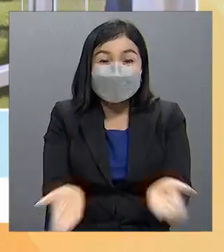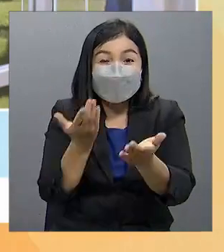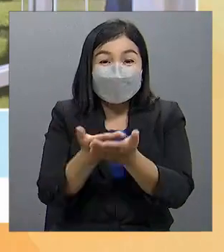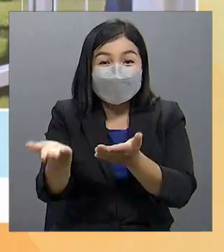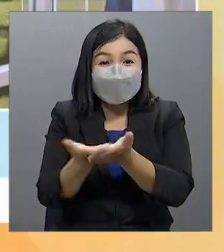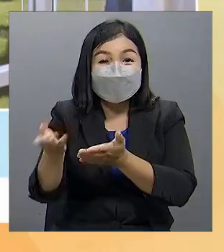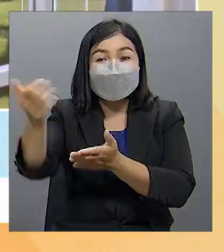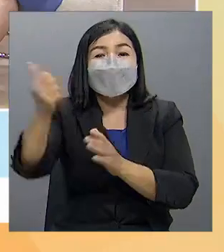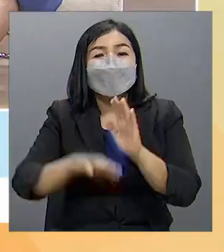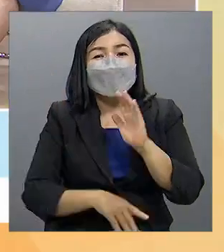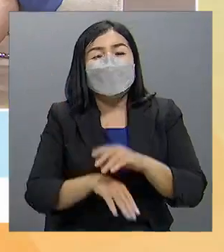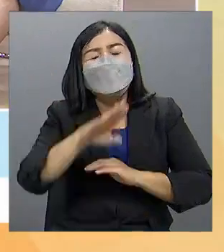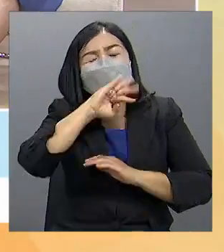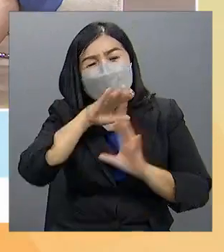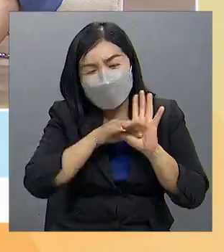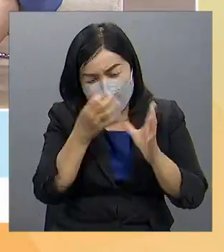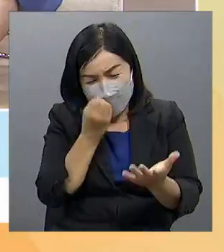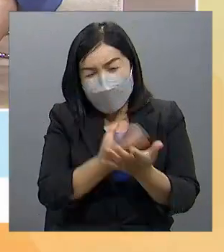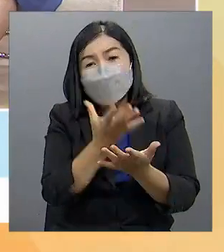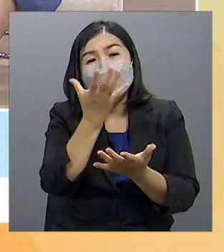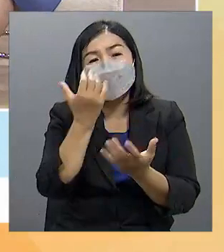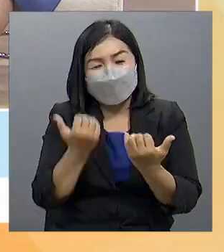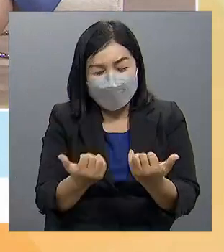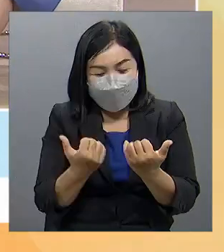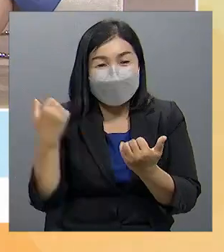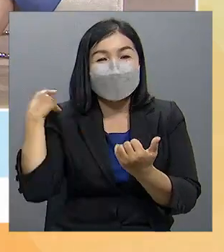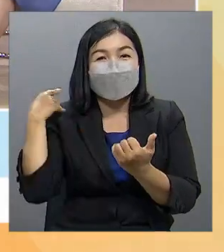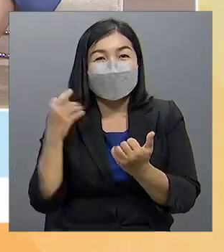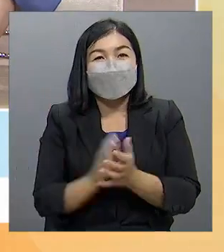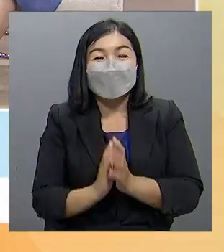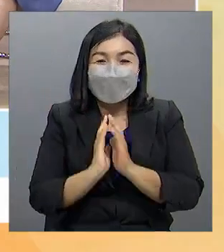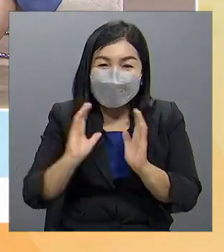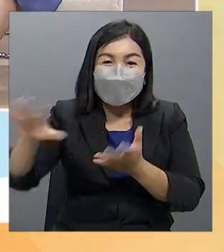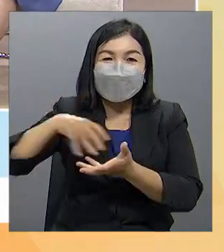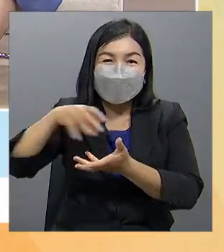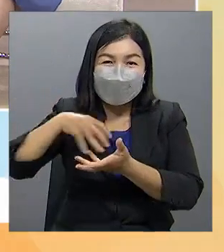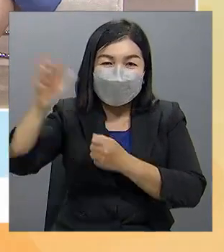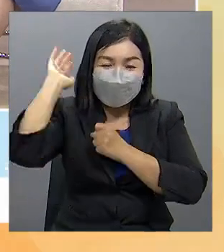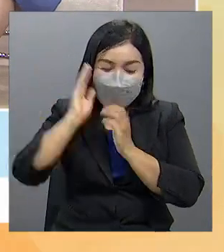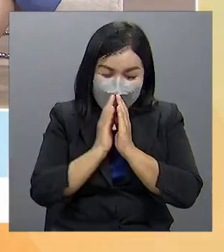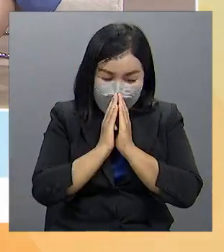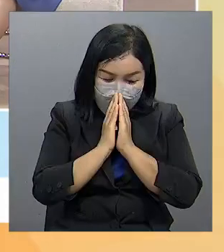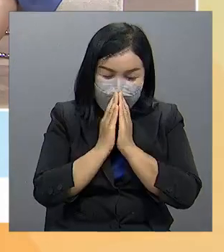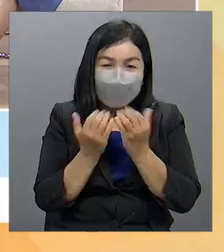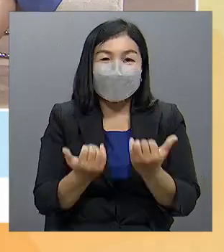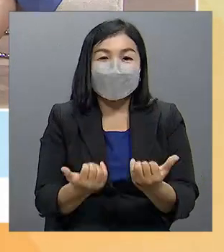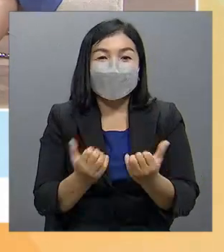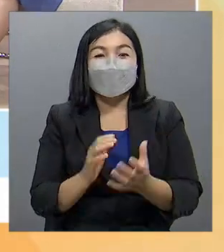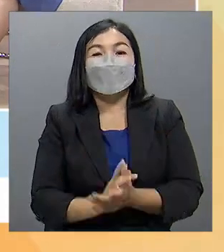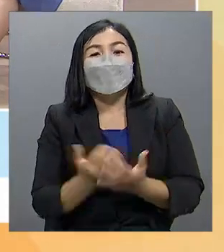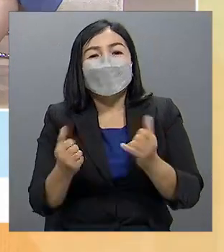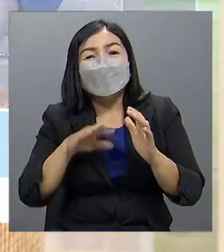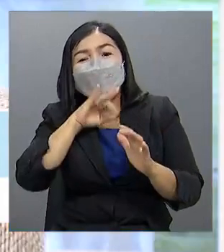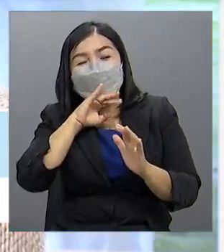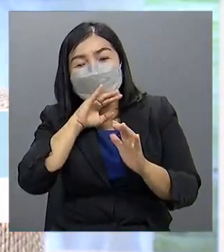หมูแพงฝากบอกใครหรือเปล่าไม่รู้อ่ะดอลล่าขอบคุณนะครับสวัสดีครับ ขอบคุณนะคะสวัสดีค่ะช่วงนี้หมูแพงแต่ไม่ได้ขึ้นราคา